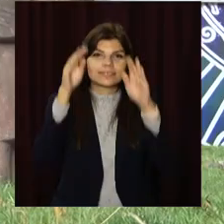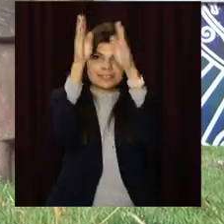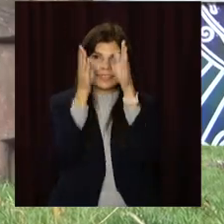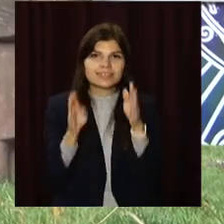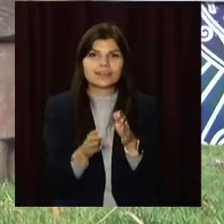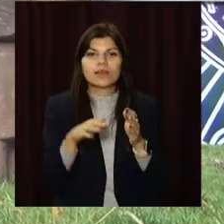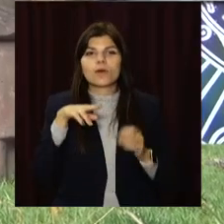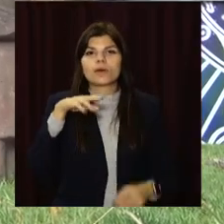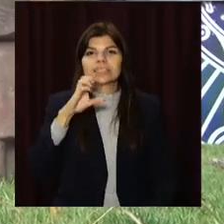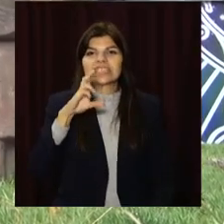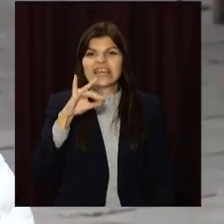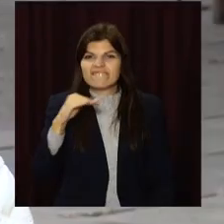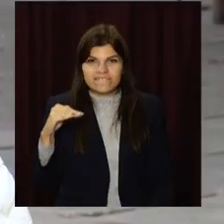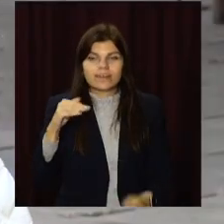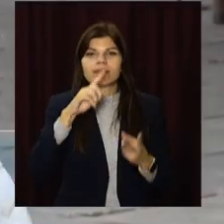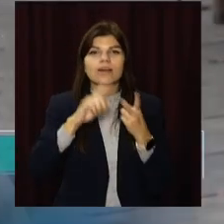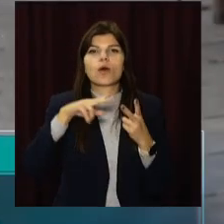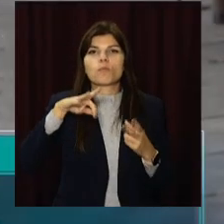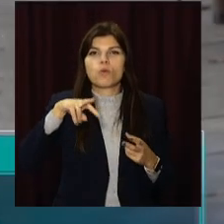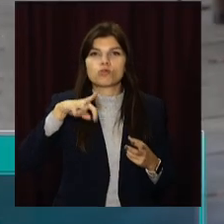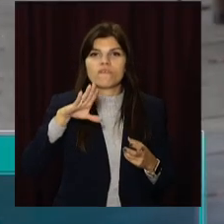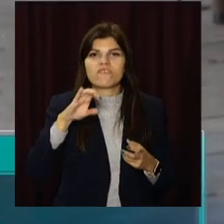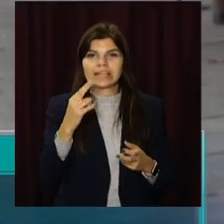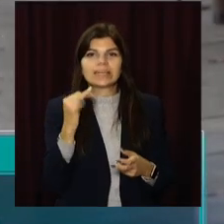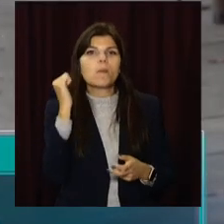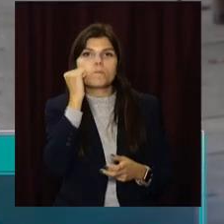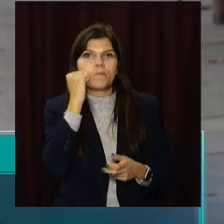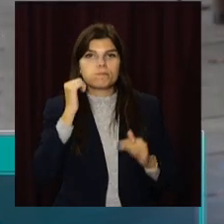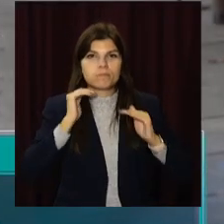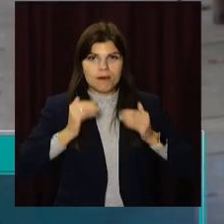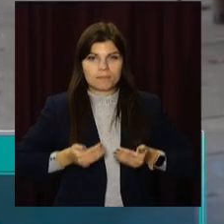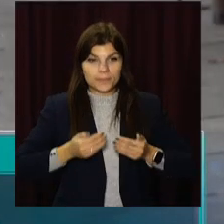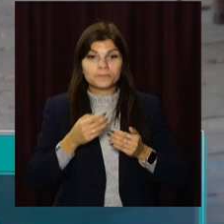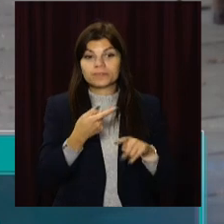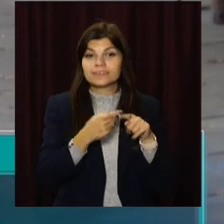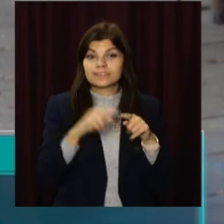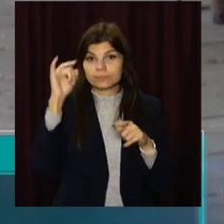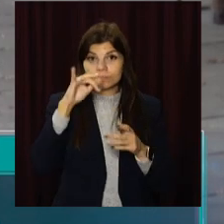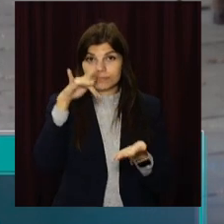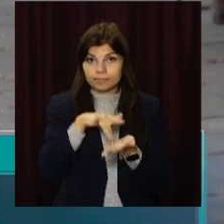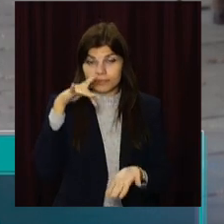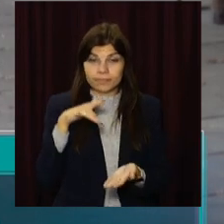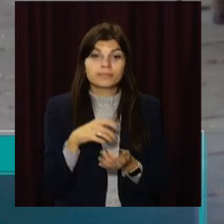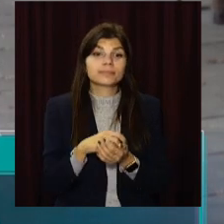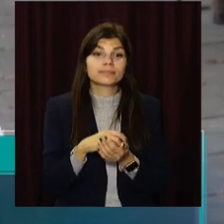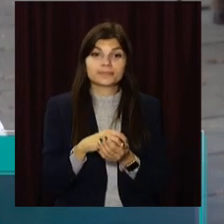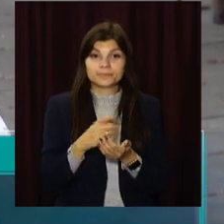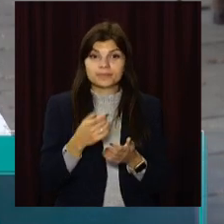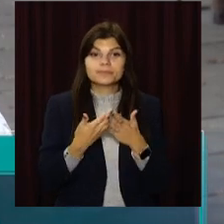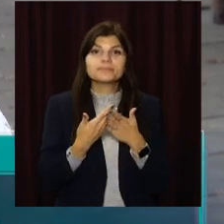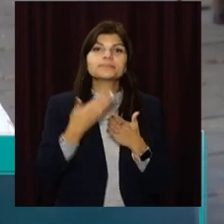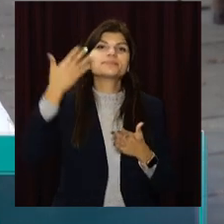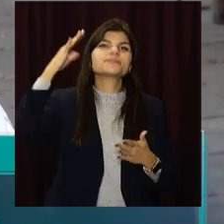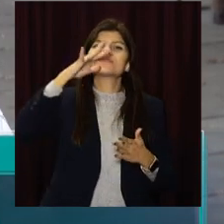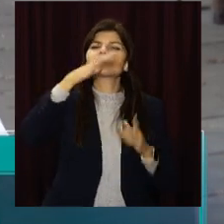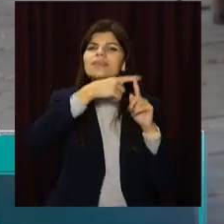скіфських і половецьких ідолів та баб. Це Соборна гора, де ми з вами знаходимося. Це історичний центр нашого міста. Якщо брати Катеринослав,